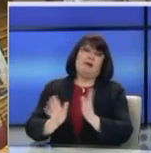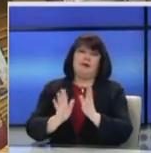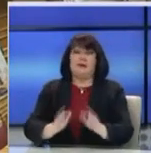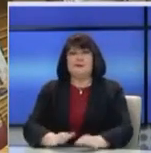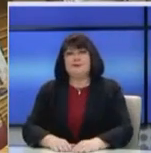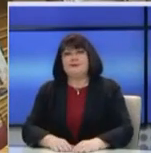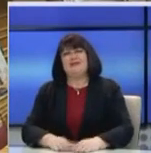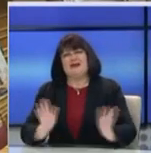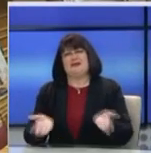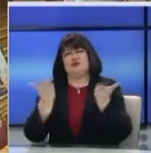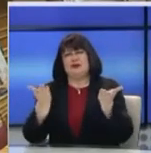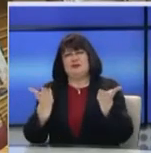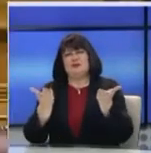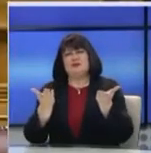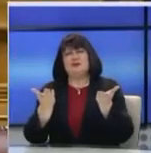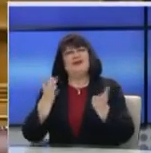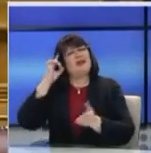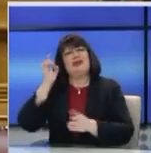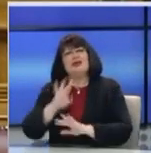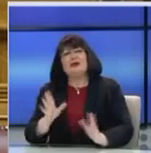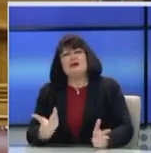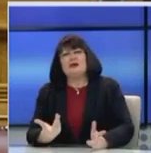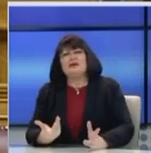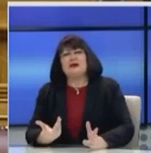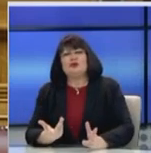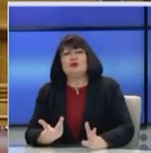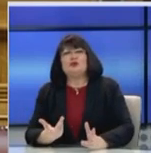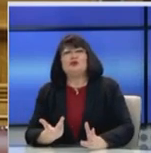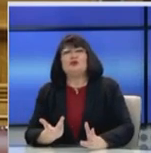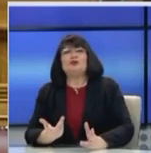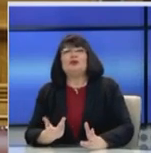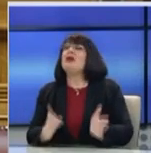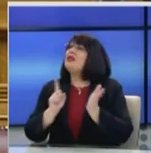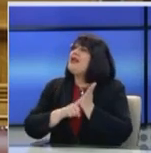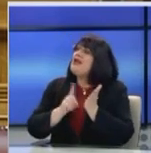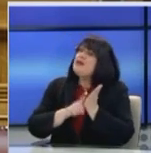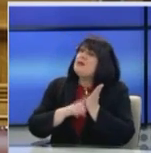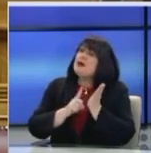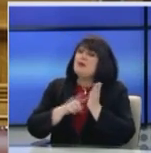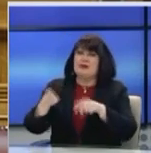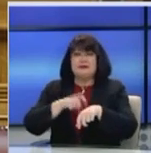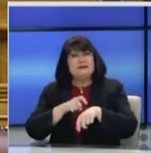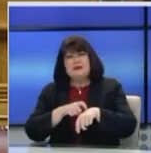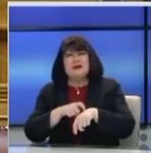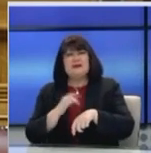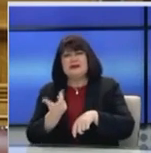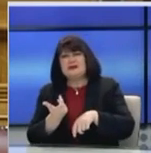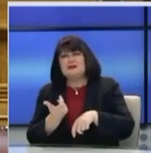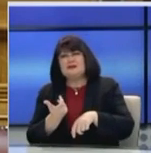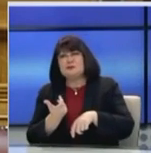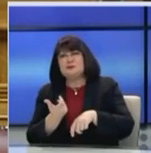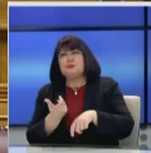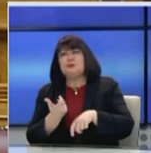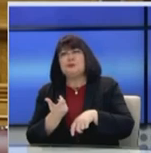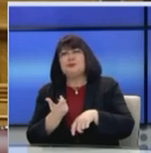Εσείς τα ξέρετε πάρα πολύ καλά. Και, εν πάση περιπτώσει, δεν καταλαβαίνω. Θα έπρεπε αυτή τη στιγμή